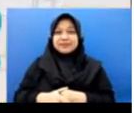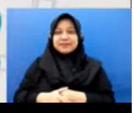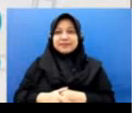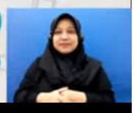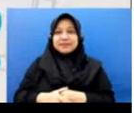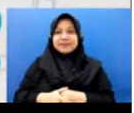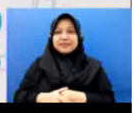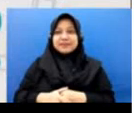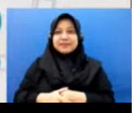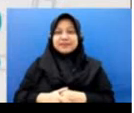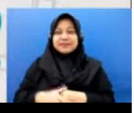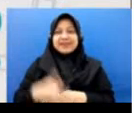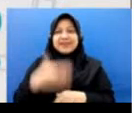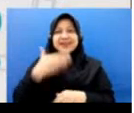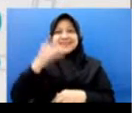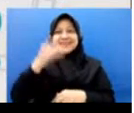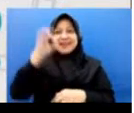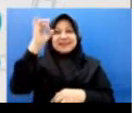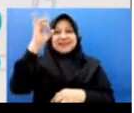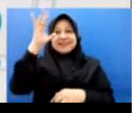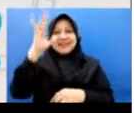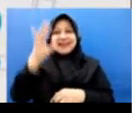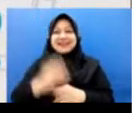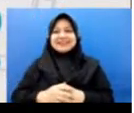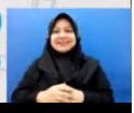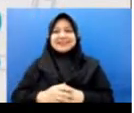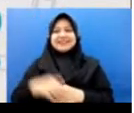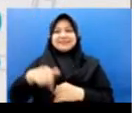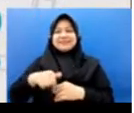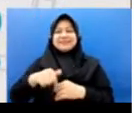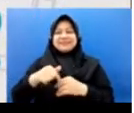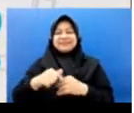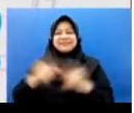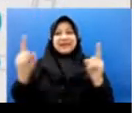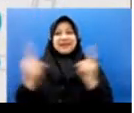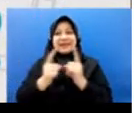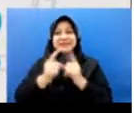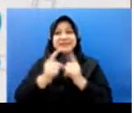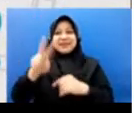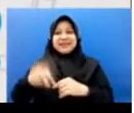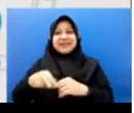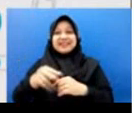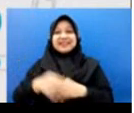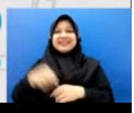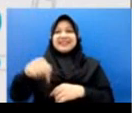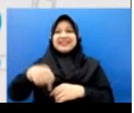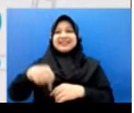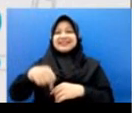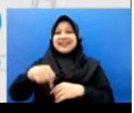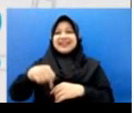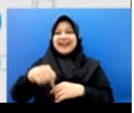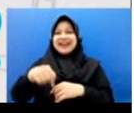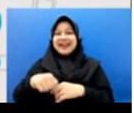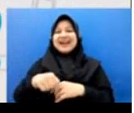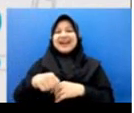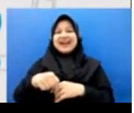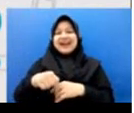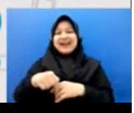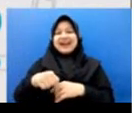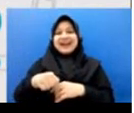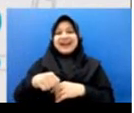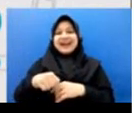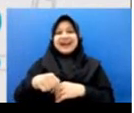Selamat siang Bapak dan Ibu, kita masih ketemu lagi. Oke, sekarang kita ada di sesi tanya jawab. Saya sudah